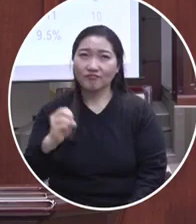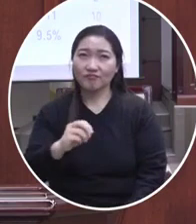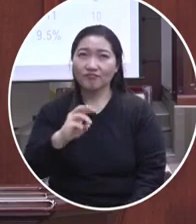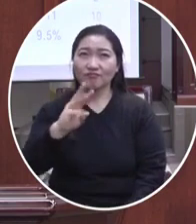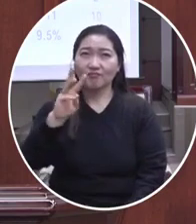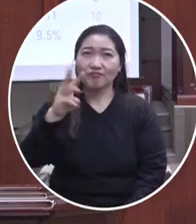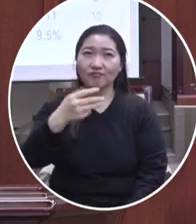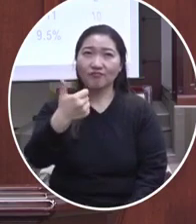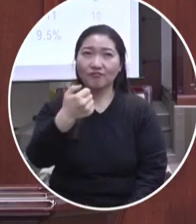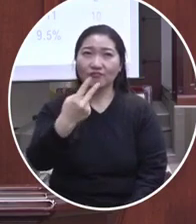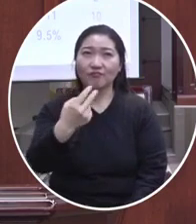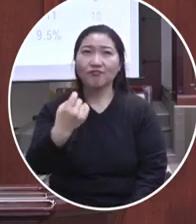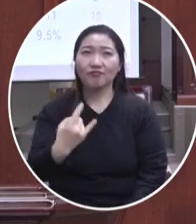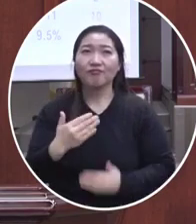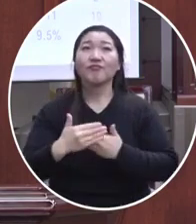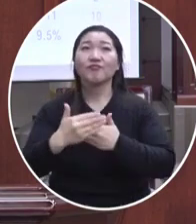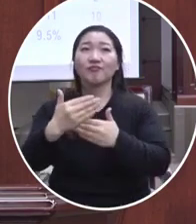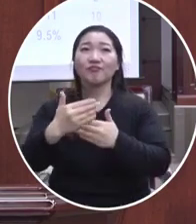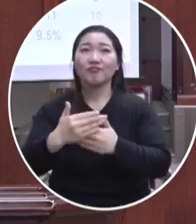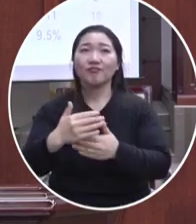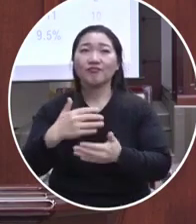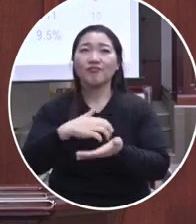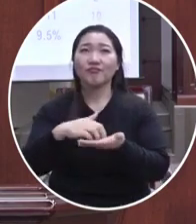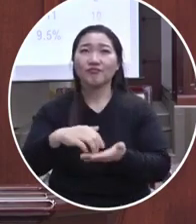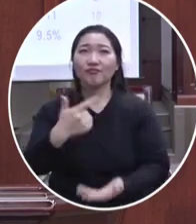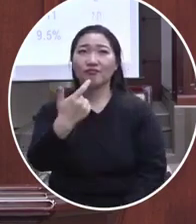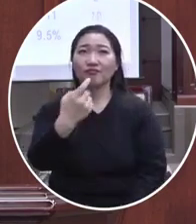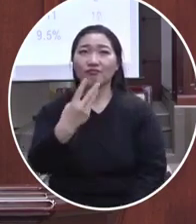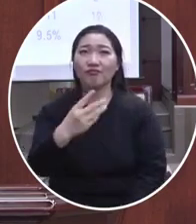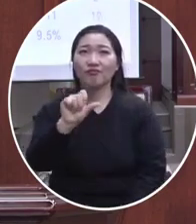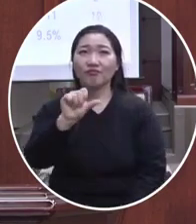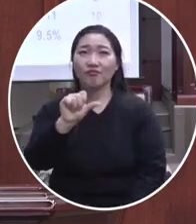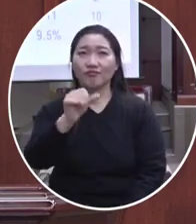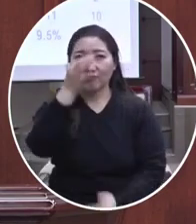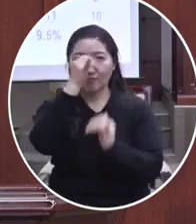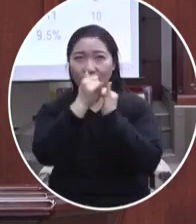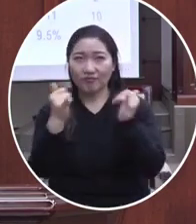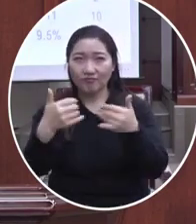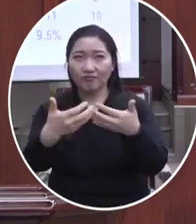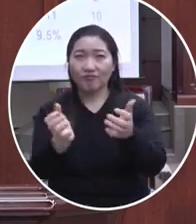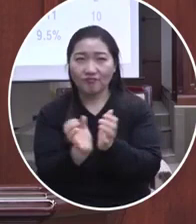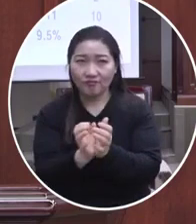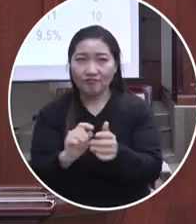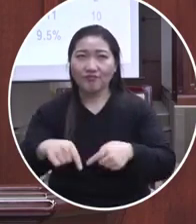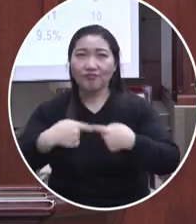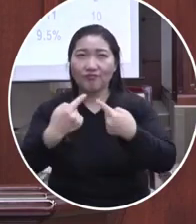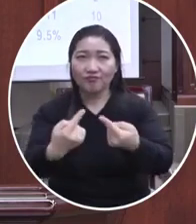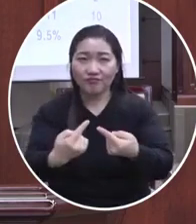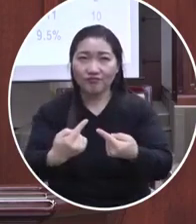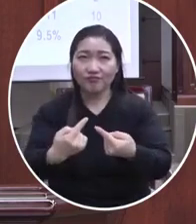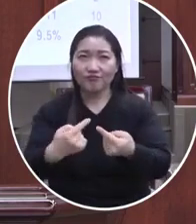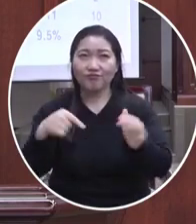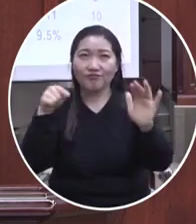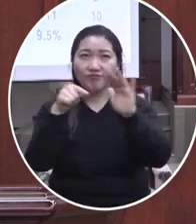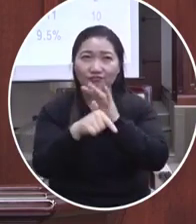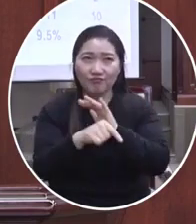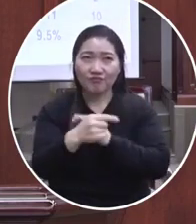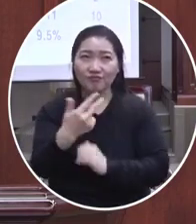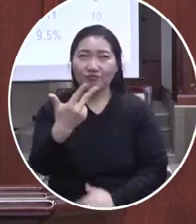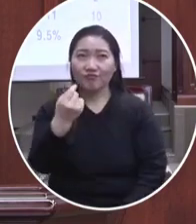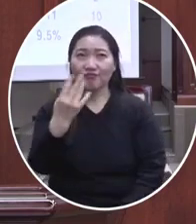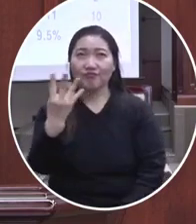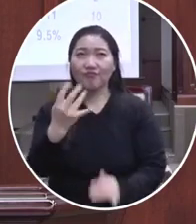74%로 852회 진행되었습니다. 65개의 예술인과 단체가 참여하여 누적